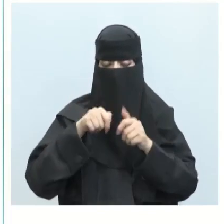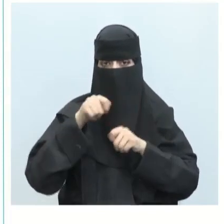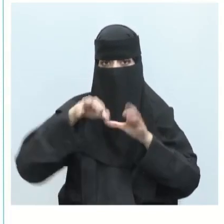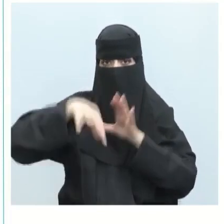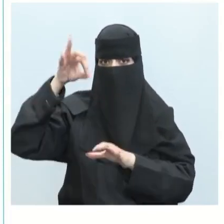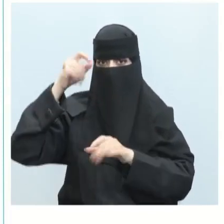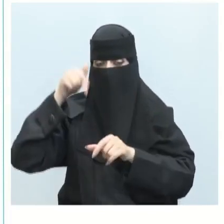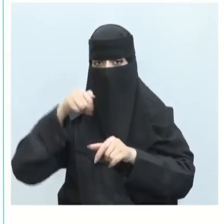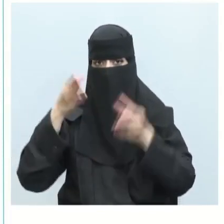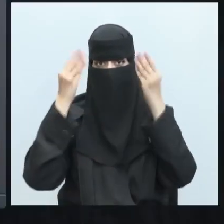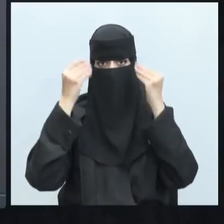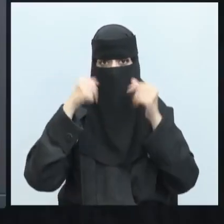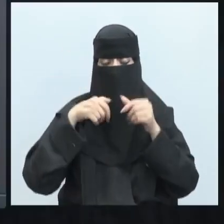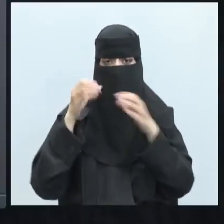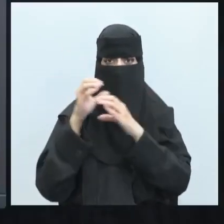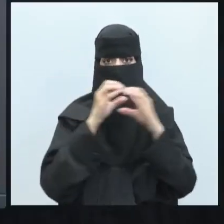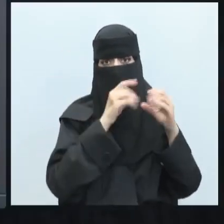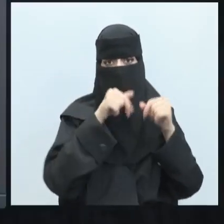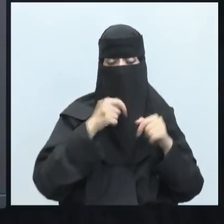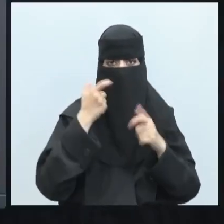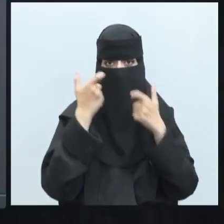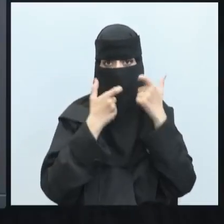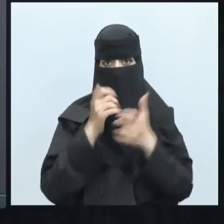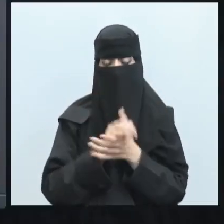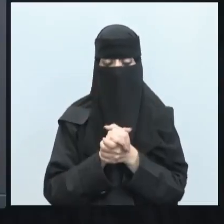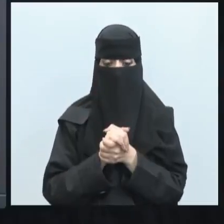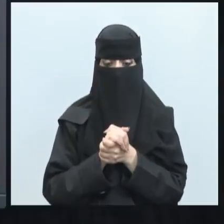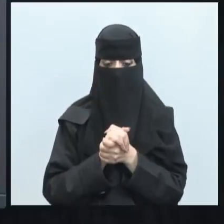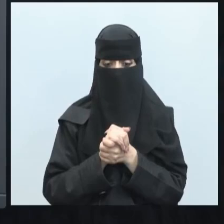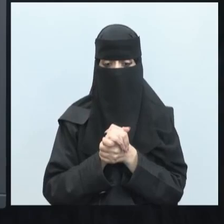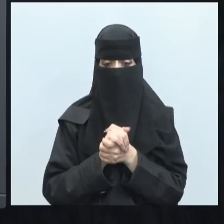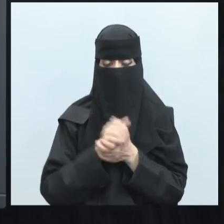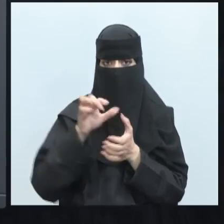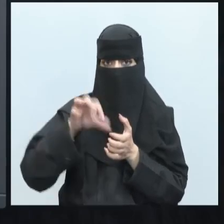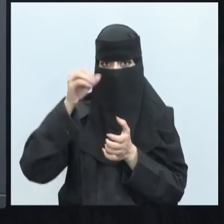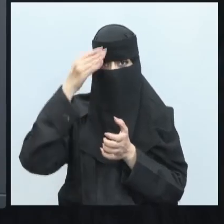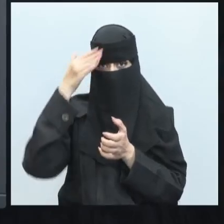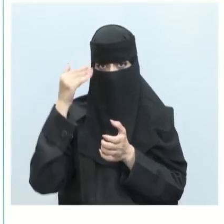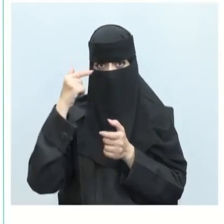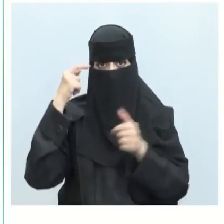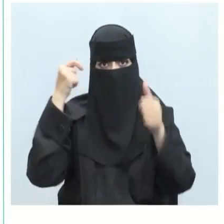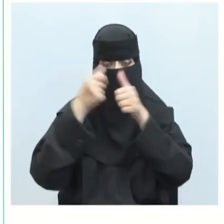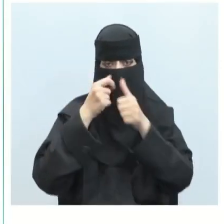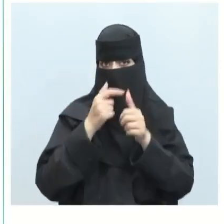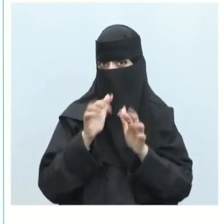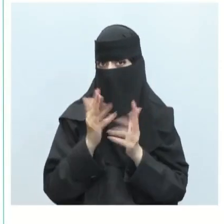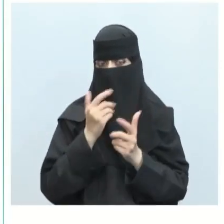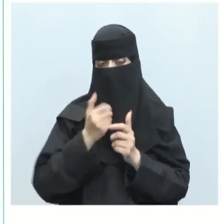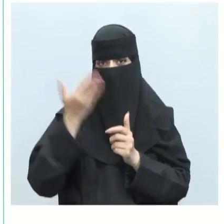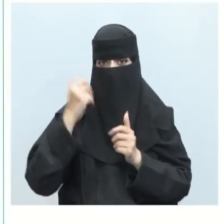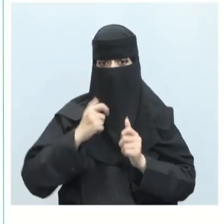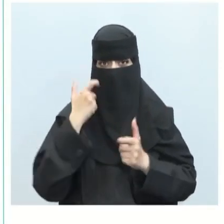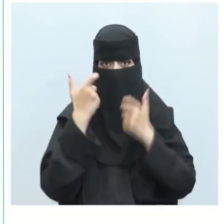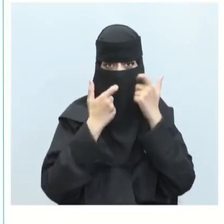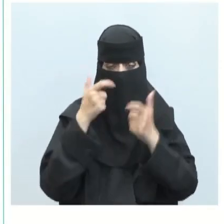واستخراج معلومات الحزم التي تم اكتشافها ناخذ كمثال نتذكر به كيف قمنا بتحليل